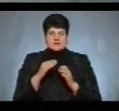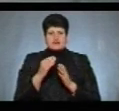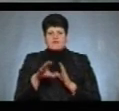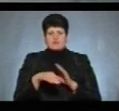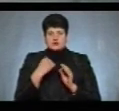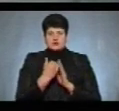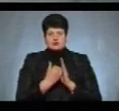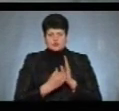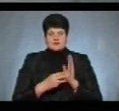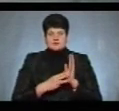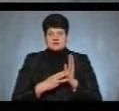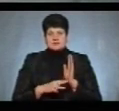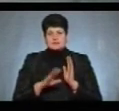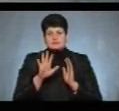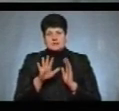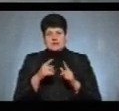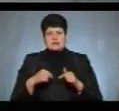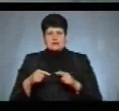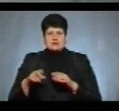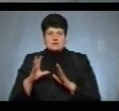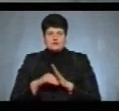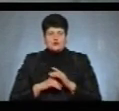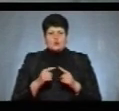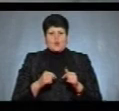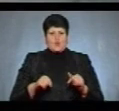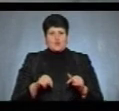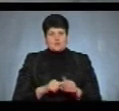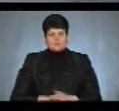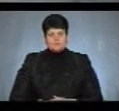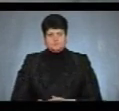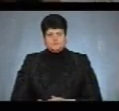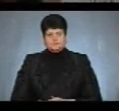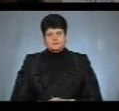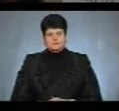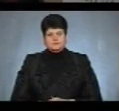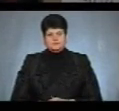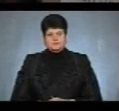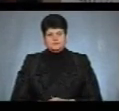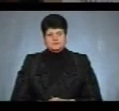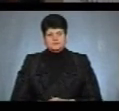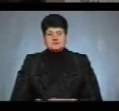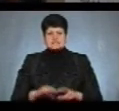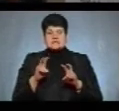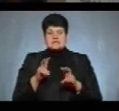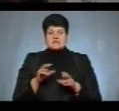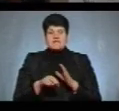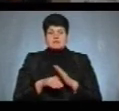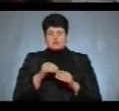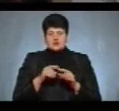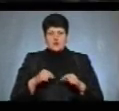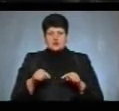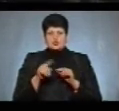від 85 дільниць, які входять до округу. Як це було далі у сюжеті? На засіданні виборчого округу